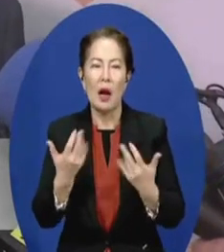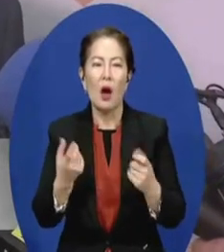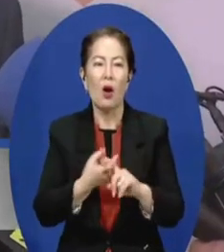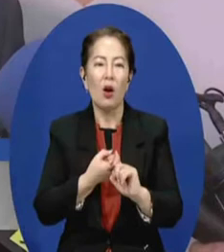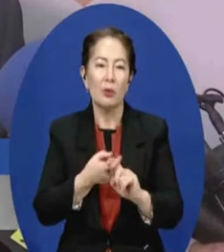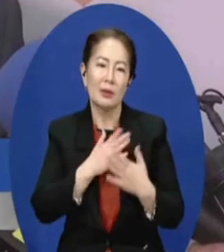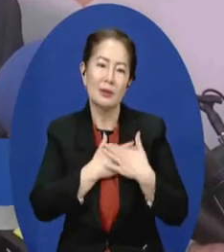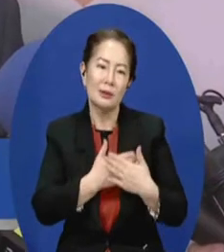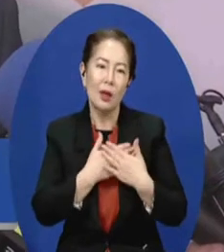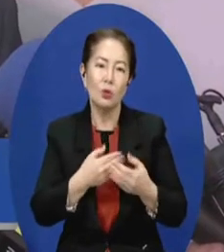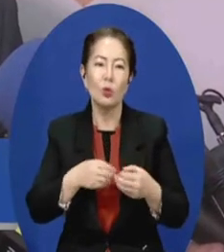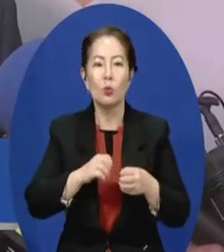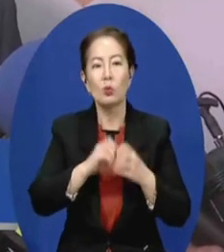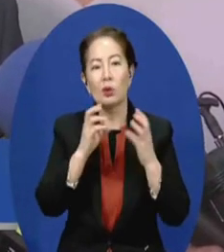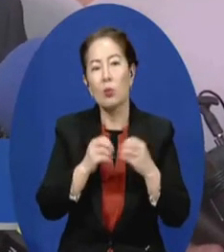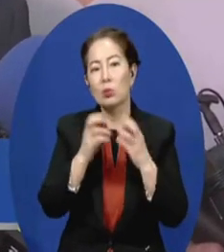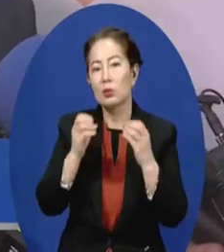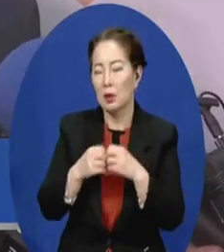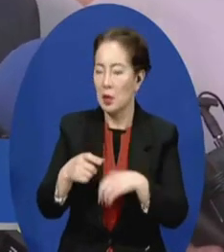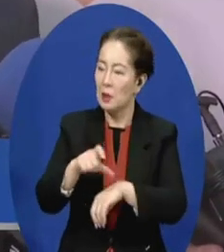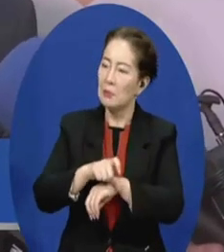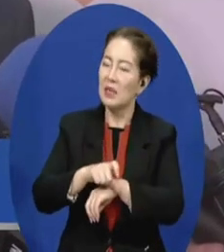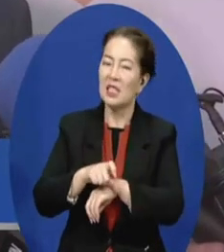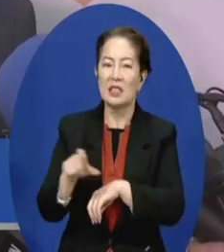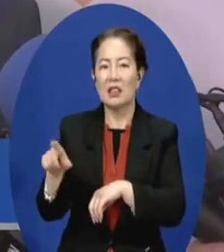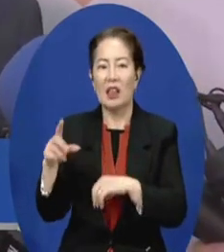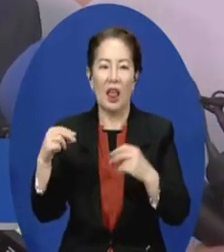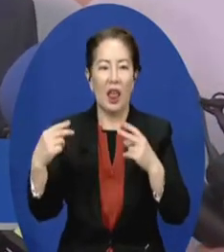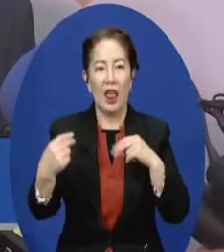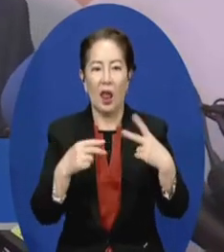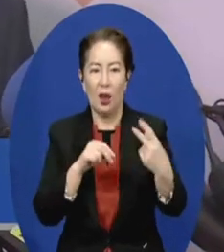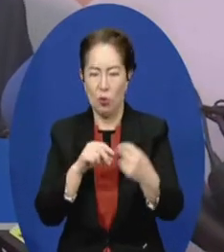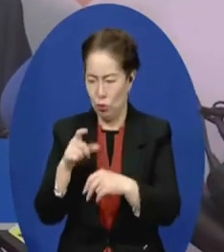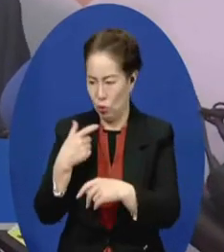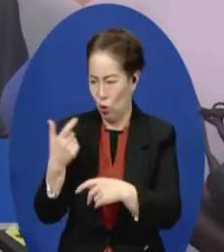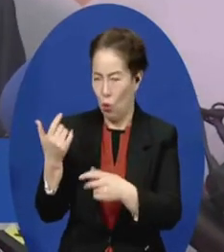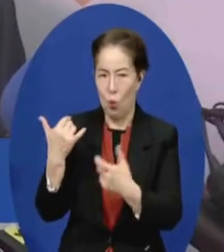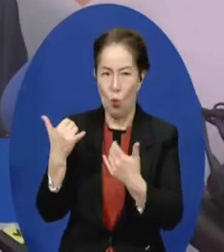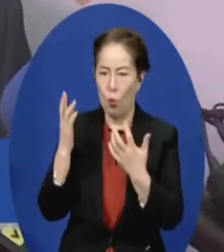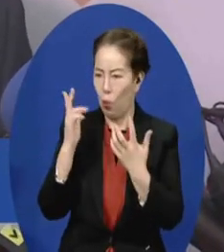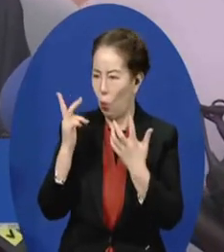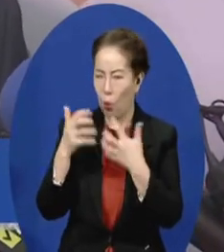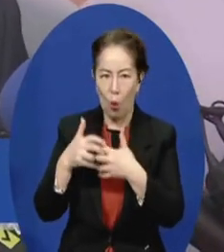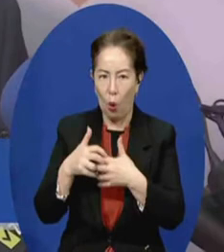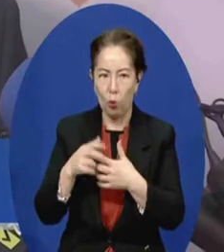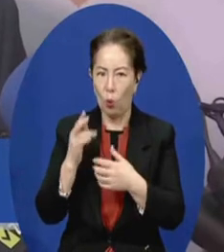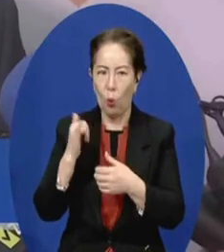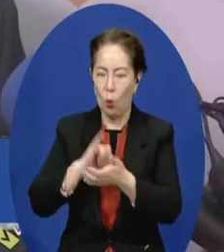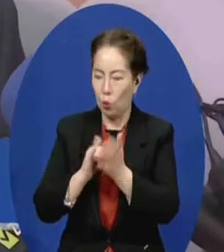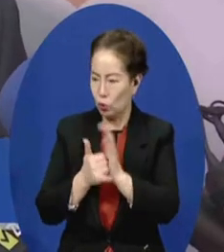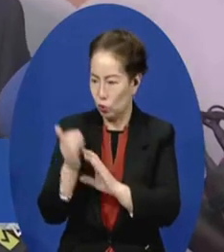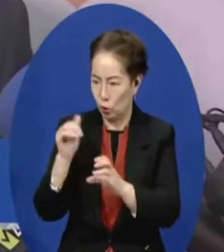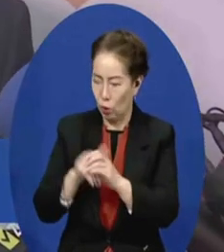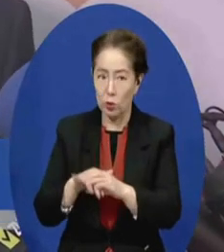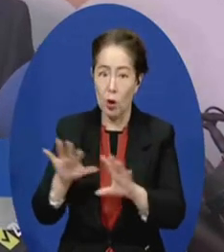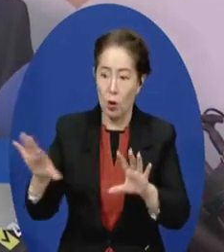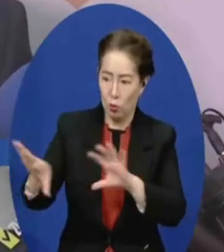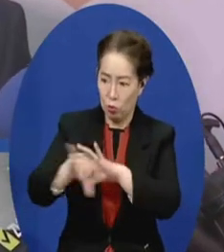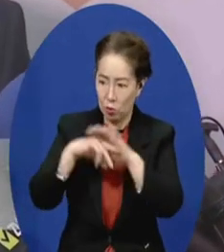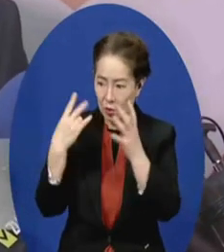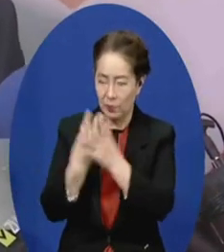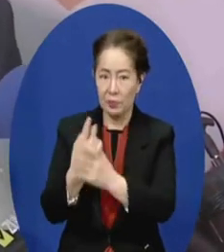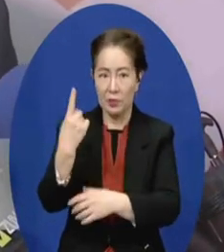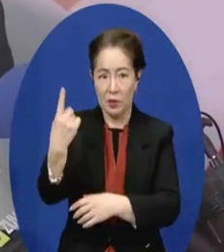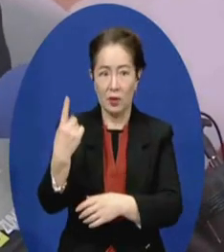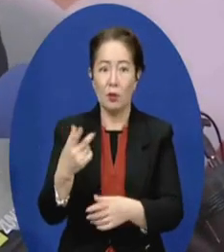ингээд сайн дураараа бий болох шүү дээ. Хоорондоо мэрэгжлийн байх нь битгий л учраа олддоггүй, үгөө олддоггүй юм асуудал байдаг болвол нэгдээр нэг л холбоотой